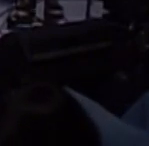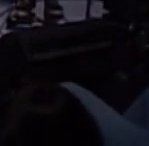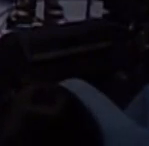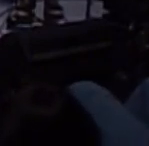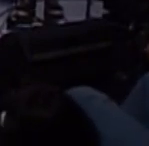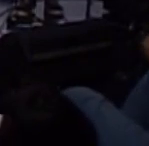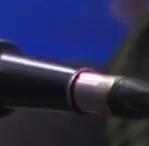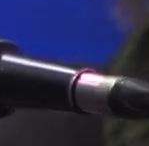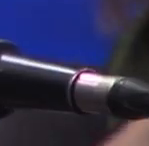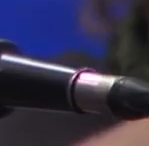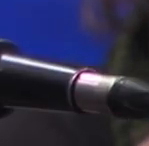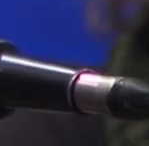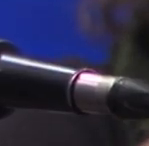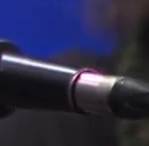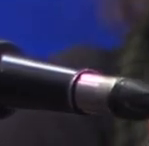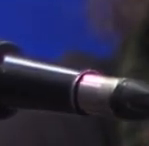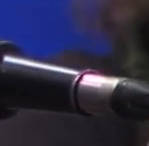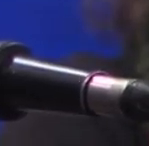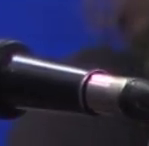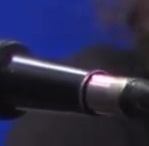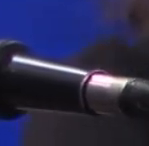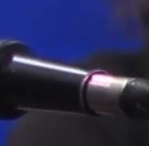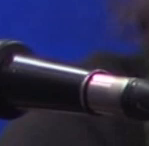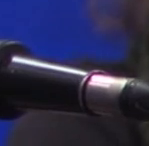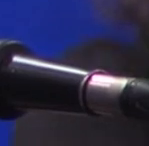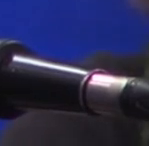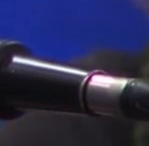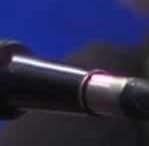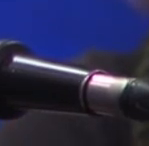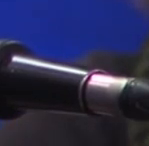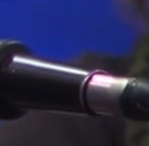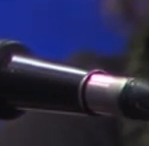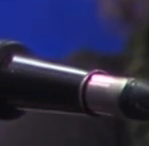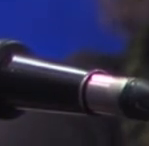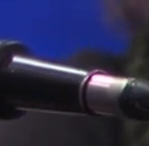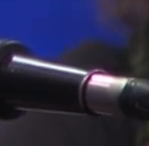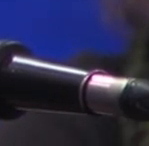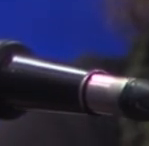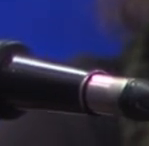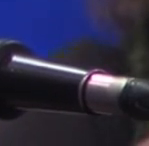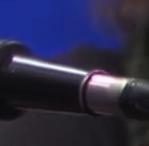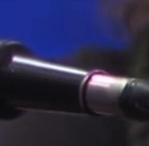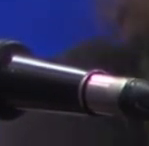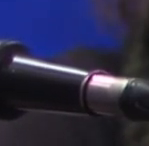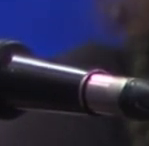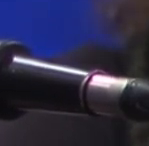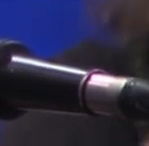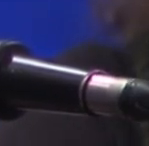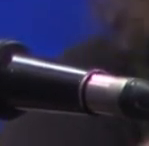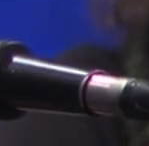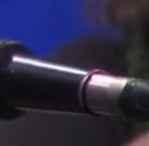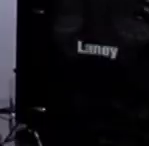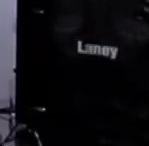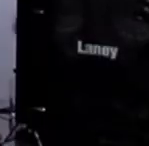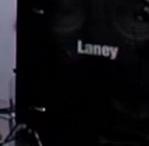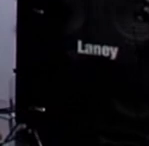літо минало, серце не питало, лиш тебе кохало. За літом осінь залиши сльози, від землі до неба наше щастя